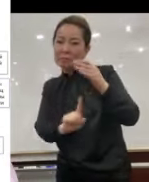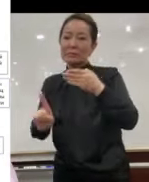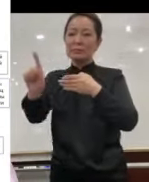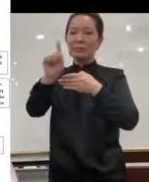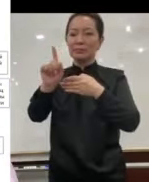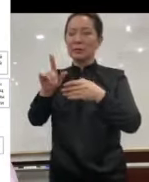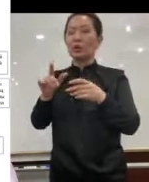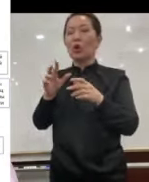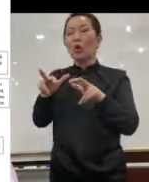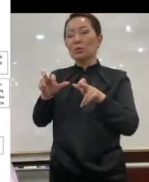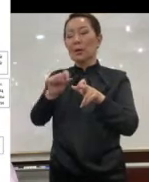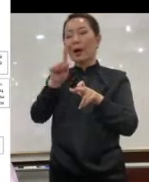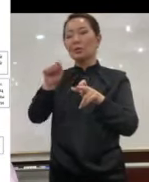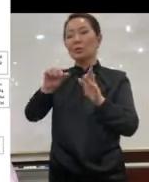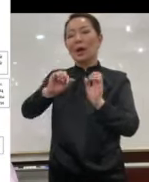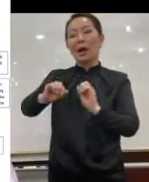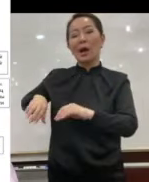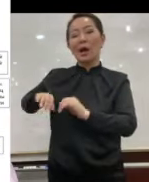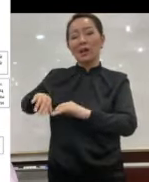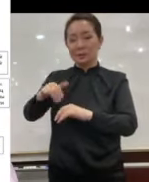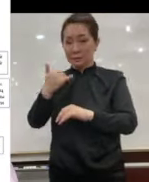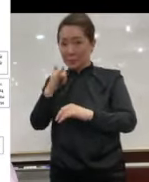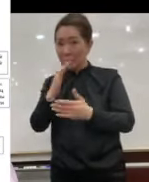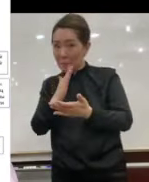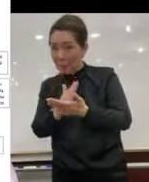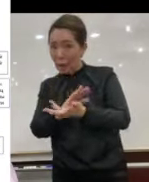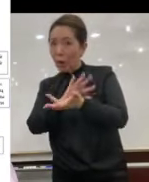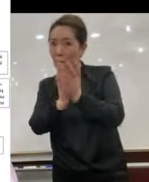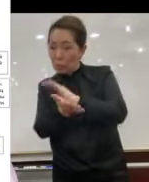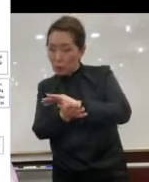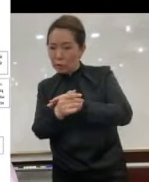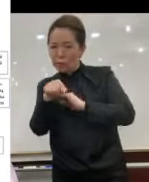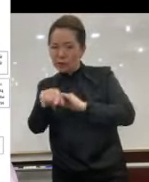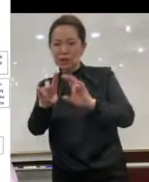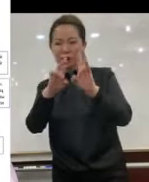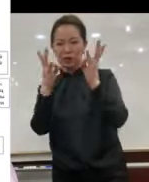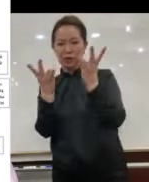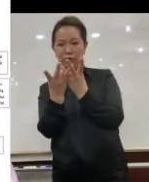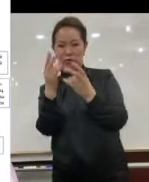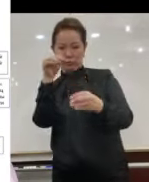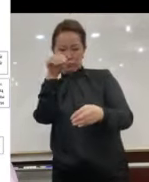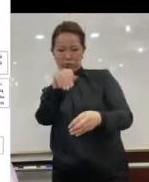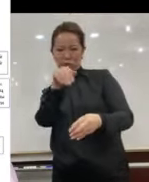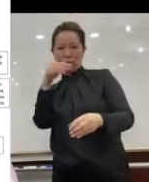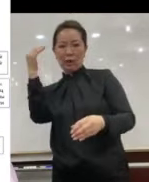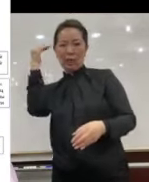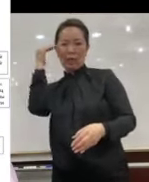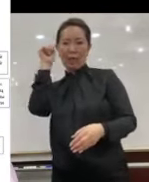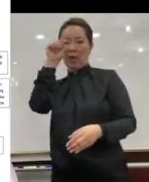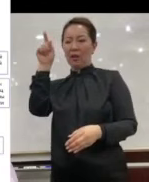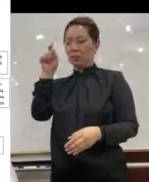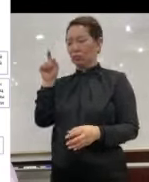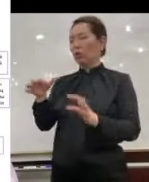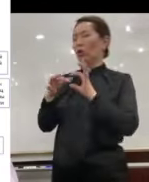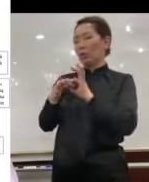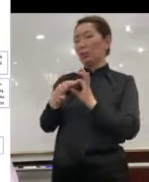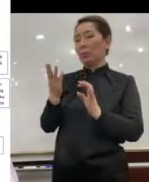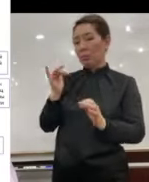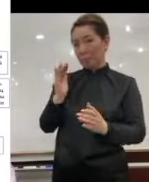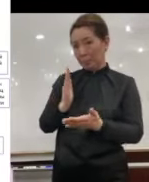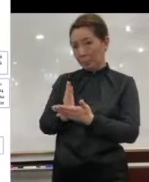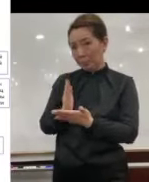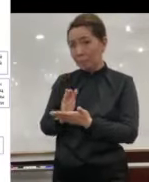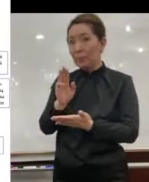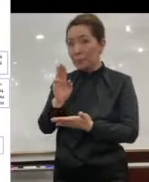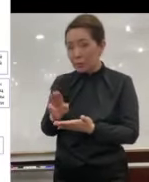жоох орхигддаг энэ салбар учраас тэгсэн мөртлөө нийгэмд байгаа тулгамдж байгаа асуудлуудын нэг байдаг. Тэр